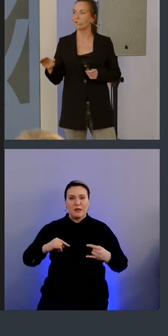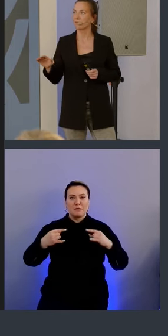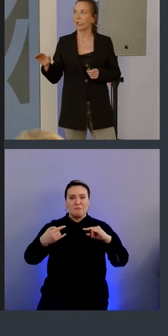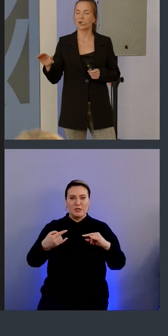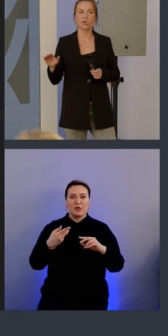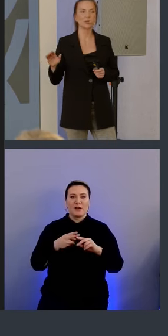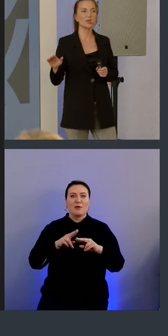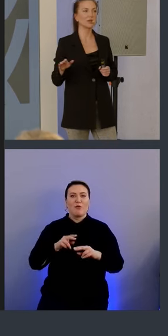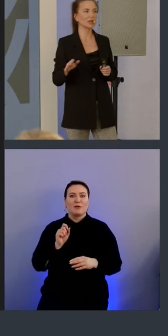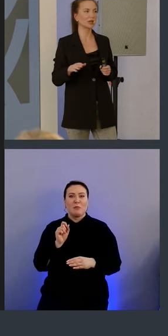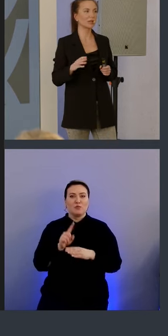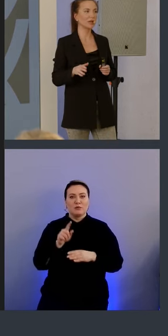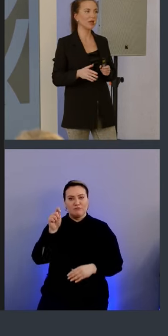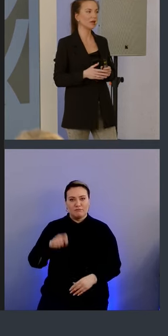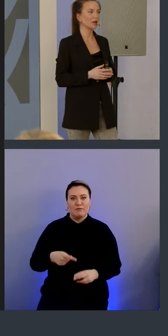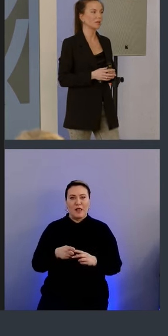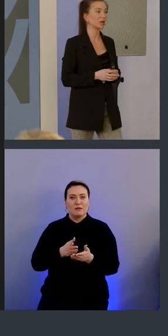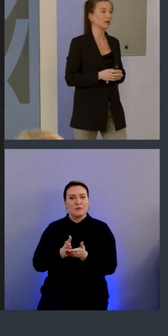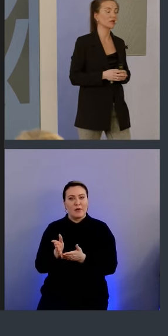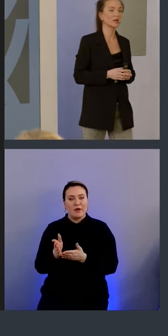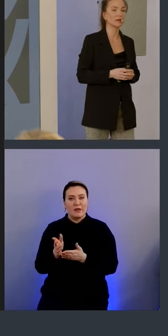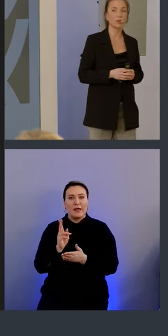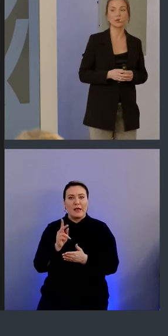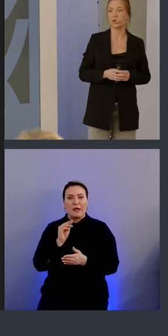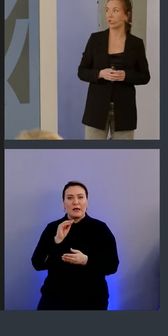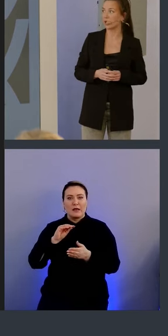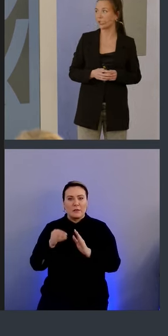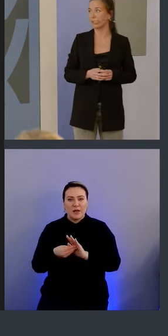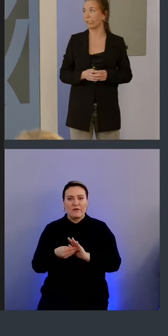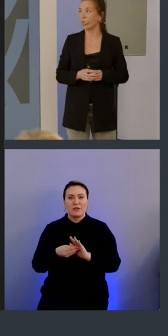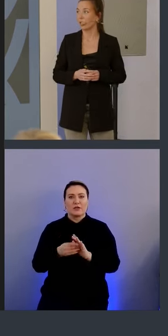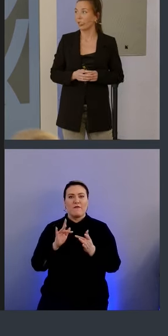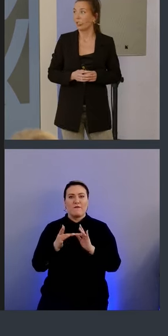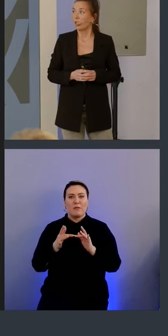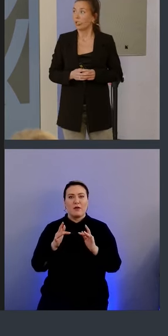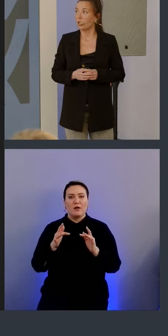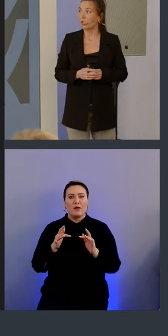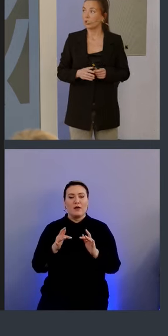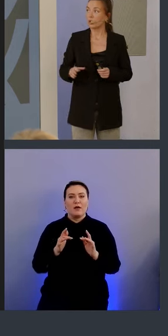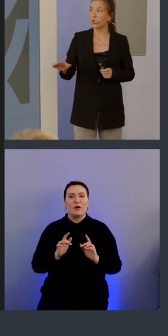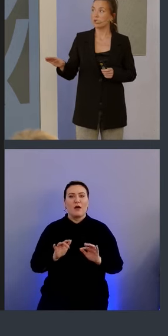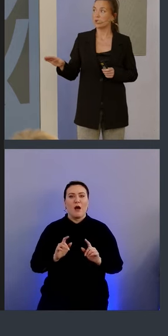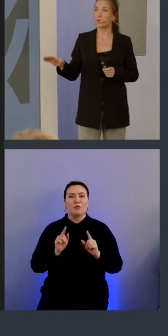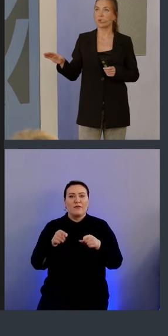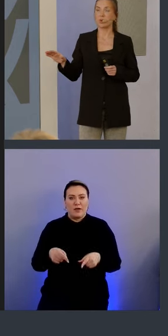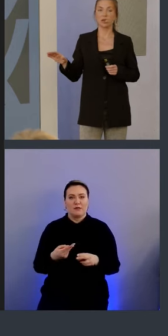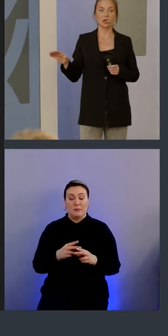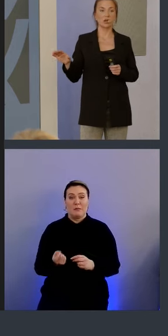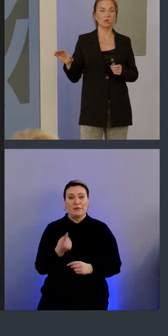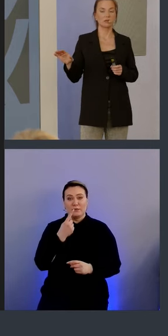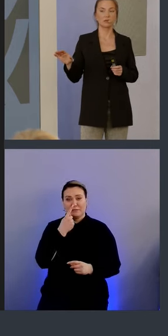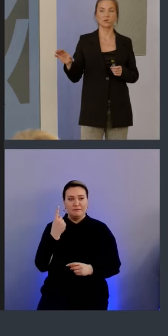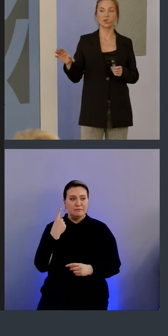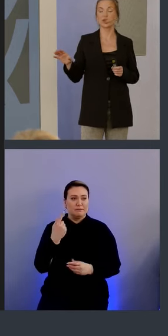который запустил это направление криптографической веб-аутентификации. Он появился